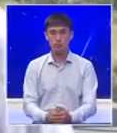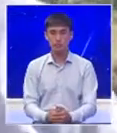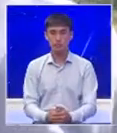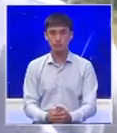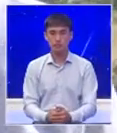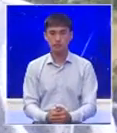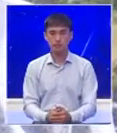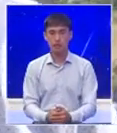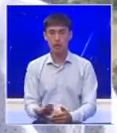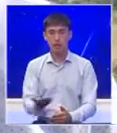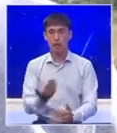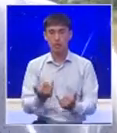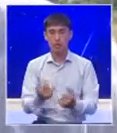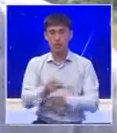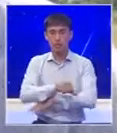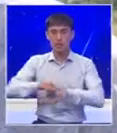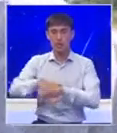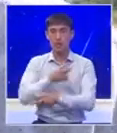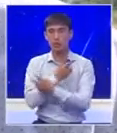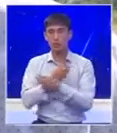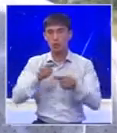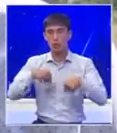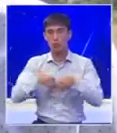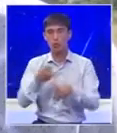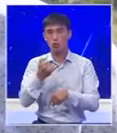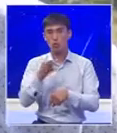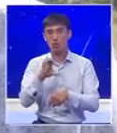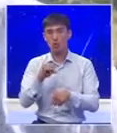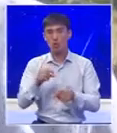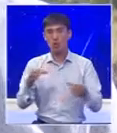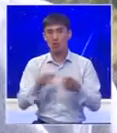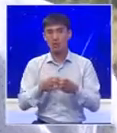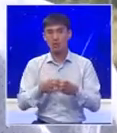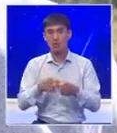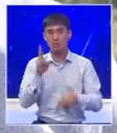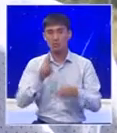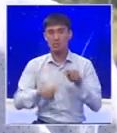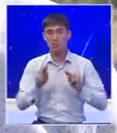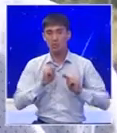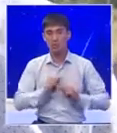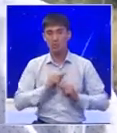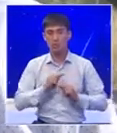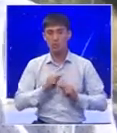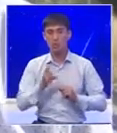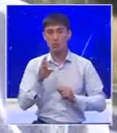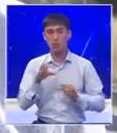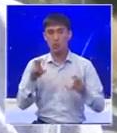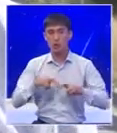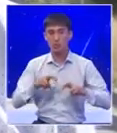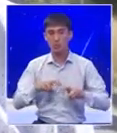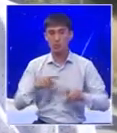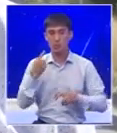мы находимся на территории дачного сообщества унитаз подрядная компания завершила монтаже работая однако комиссия в лице